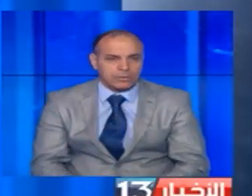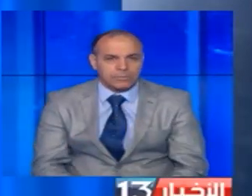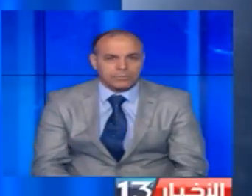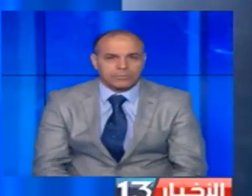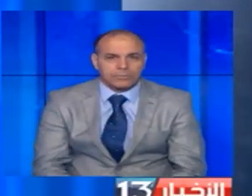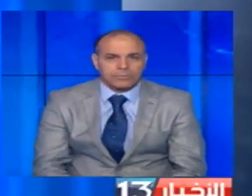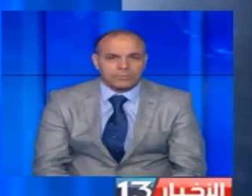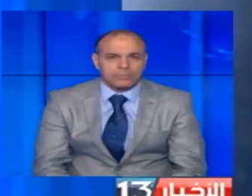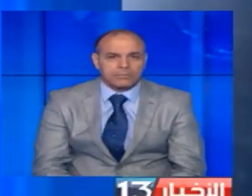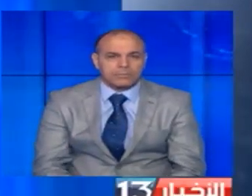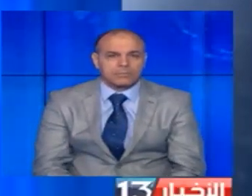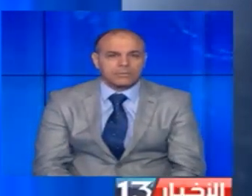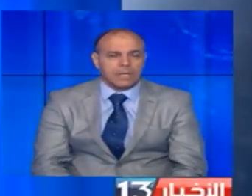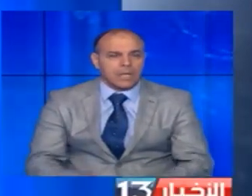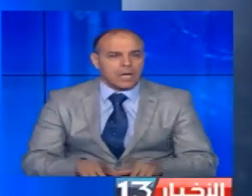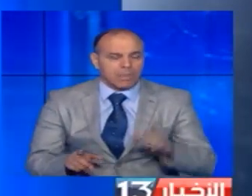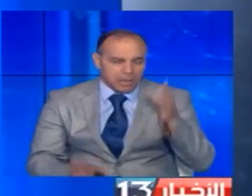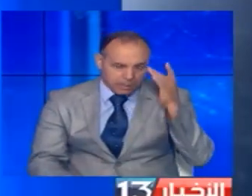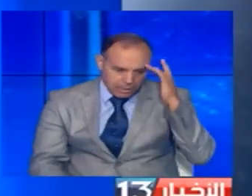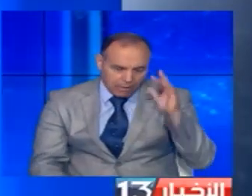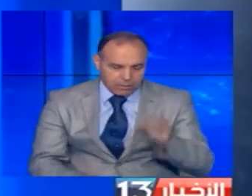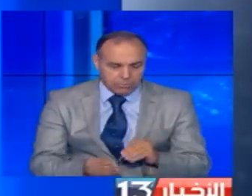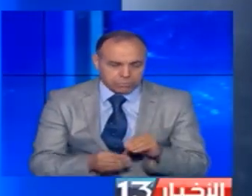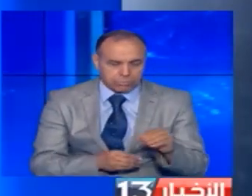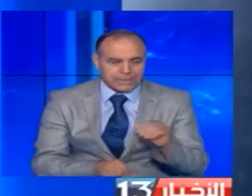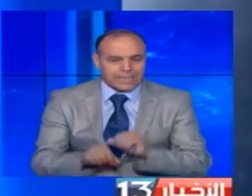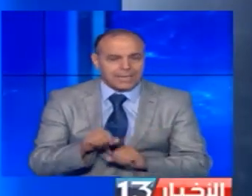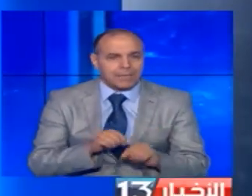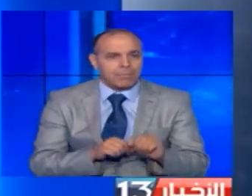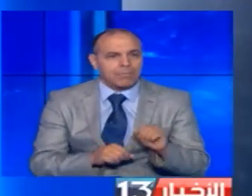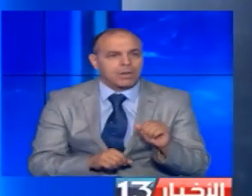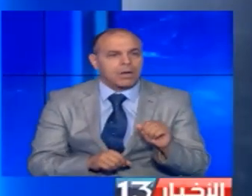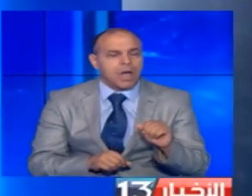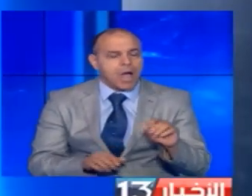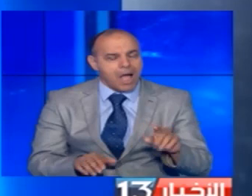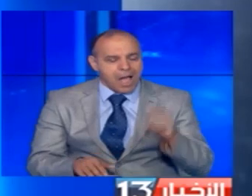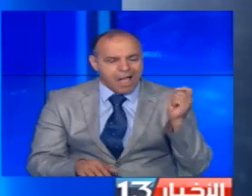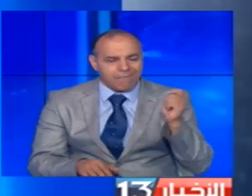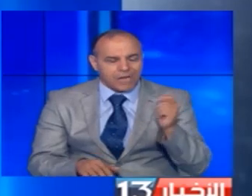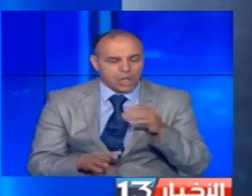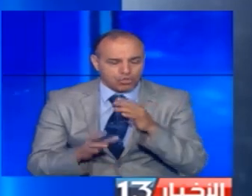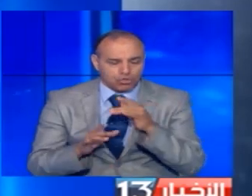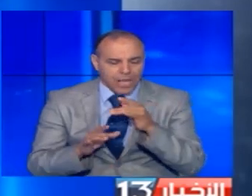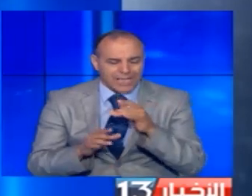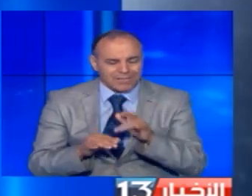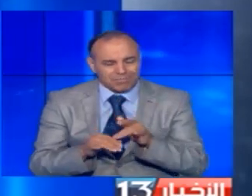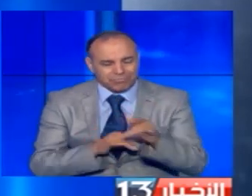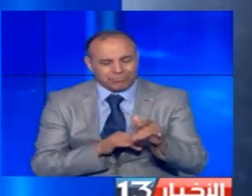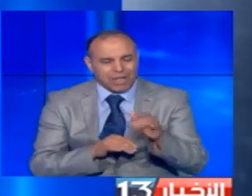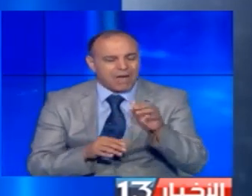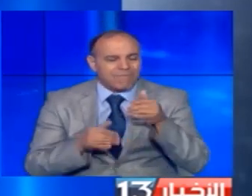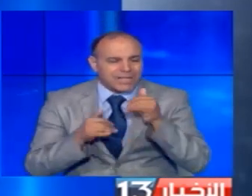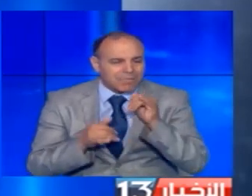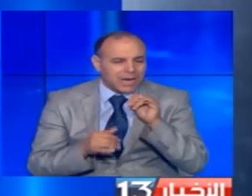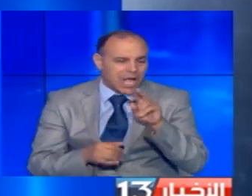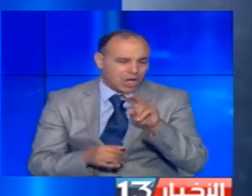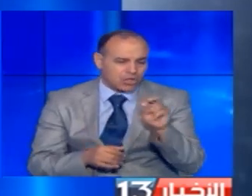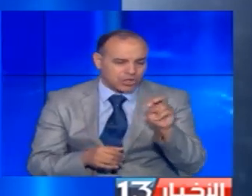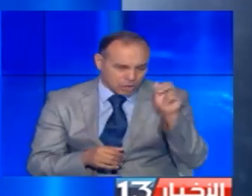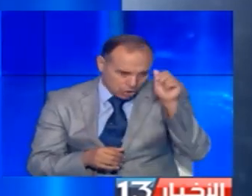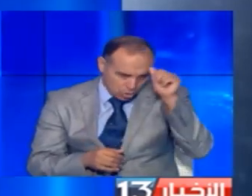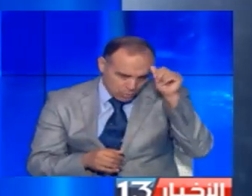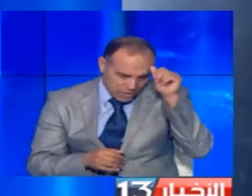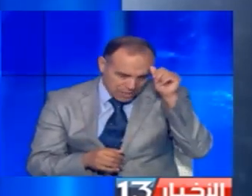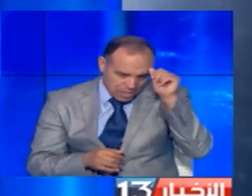في اخبار ثقافه جلمود وتنظيم تنظيم مهرجان الجاز الفرقه الذي كان مقررا يوم العشرين من جديد